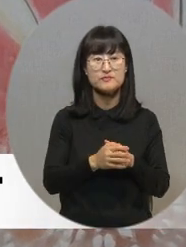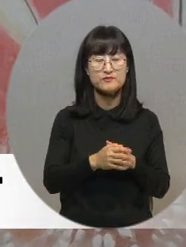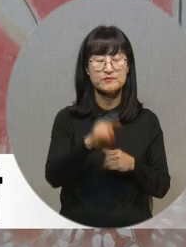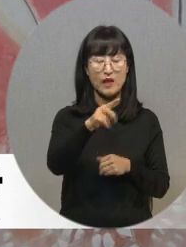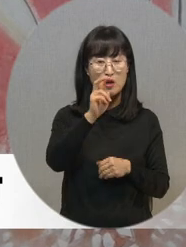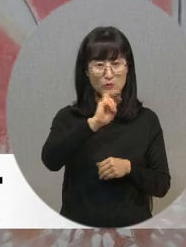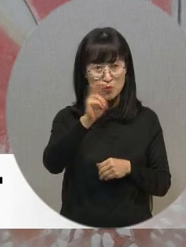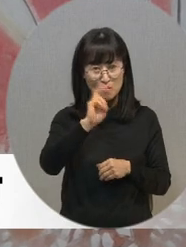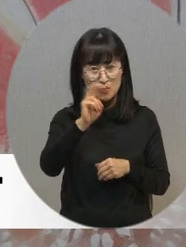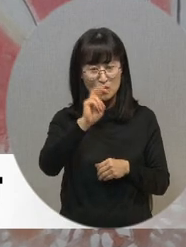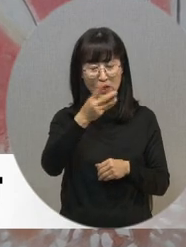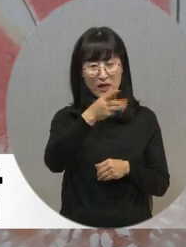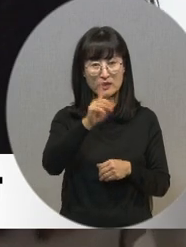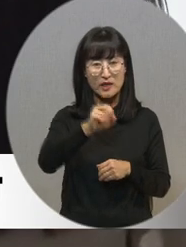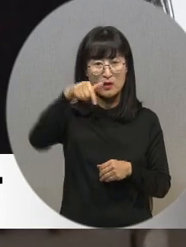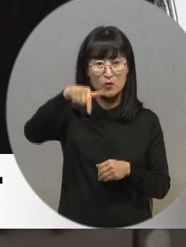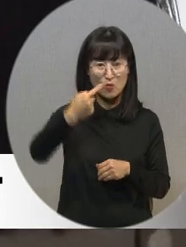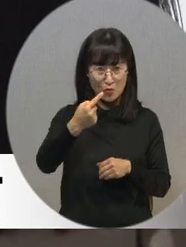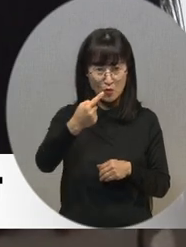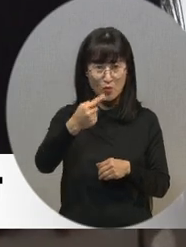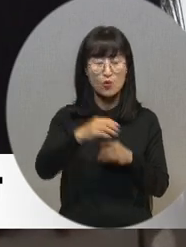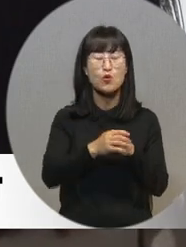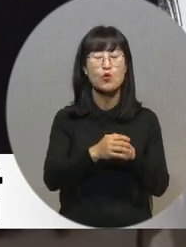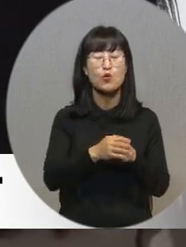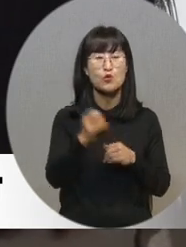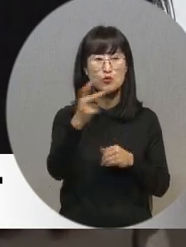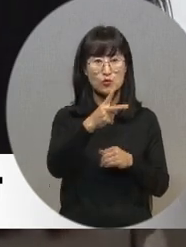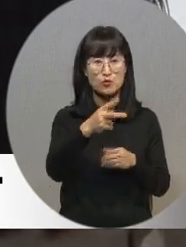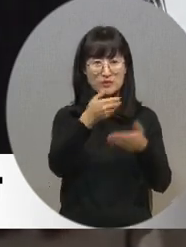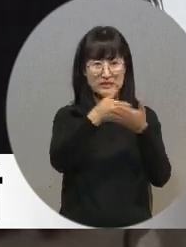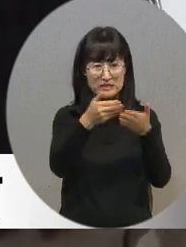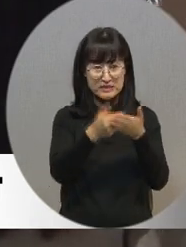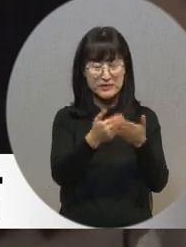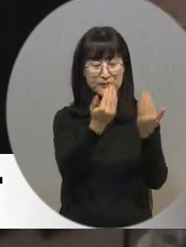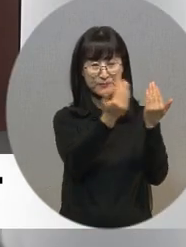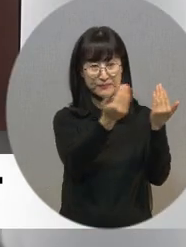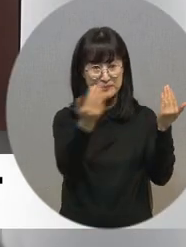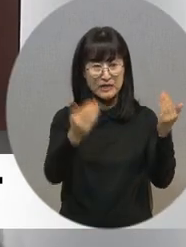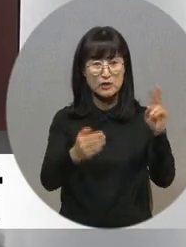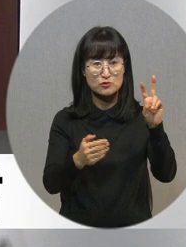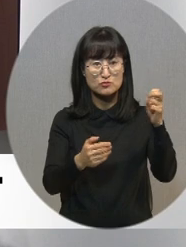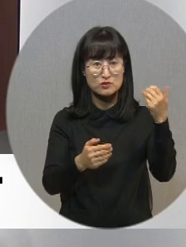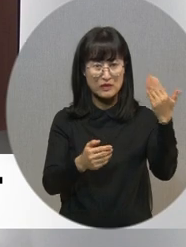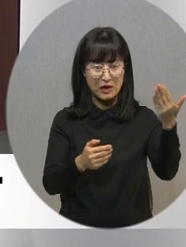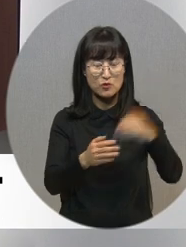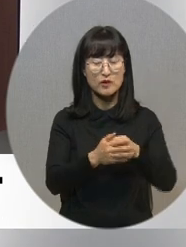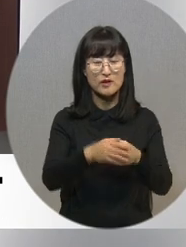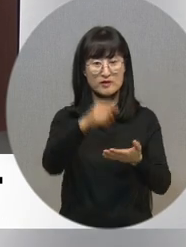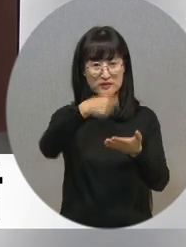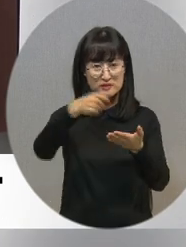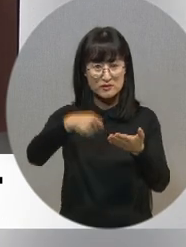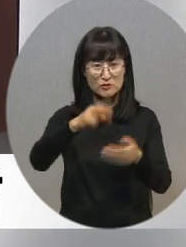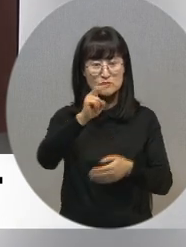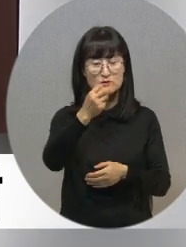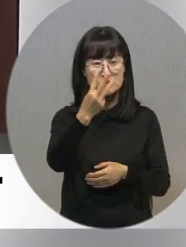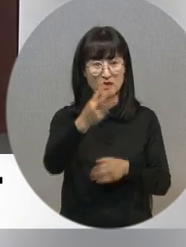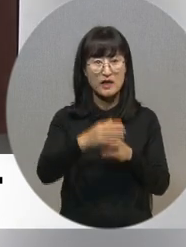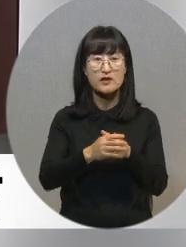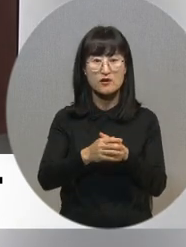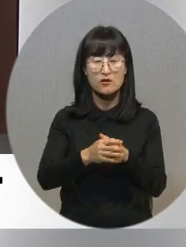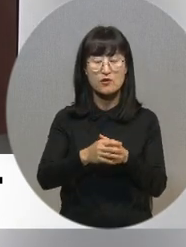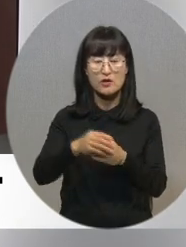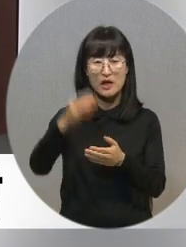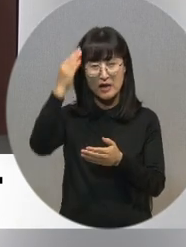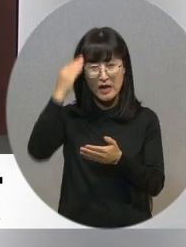흐르는 황혼, 만선, 화혼을 비롯한 채색화 29점, 드로잉 23점, 화선지에